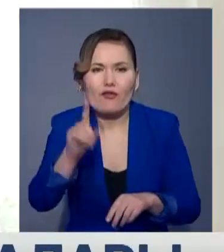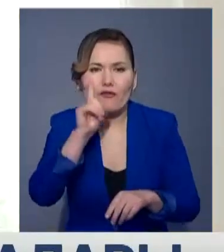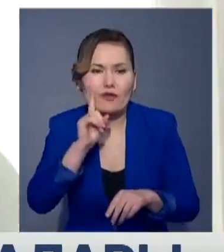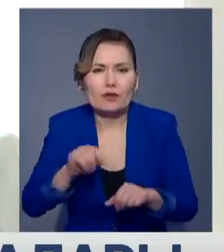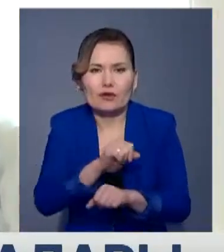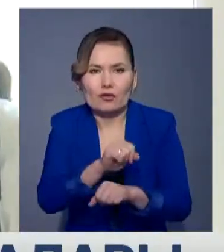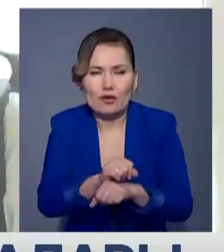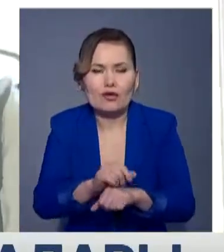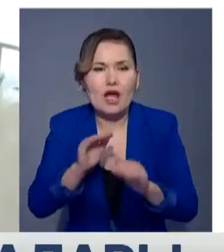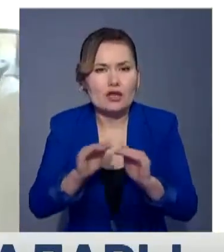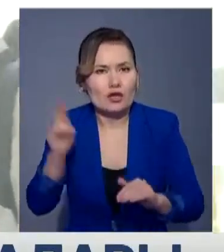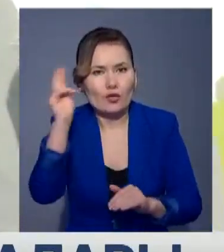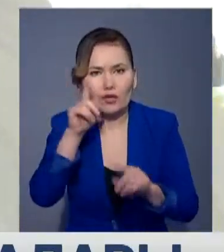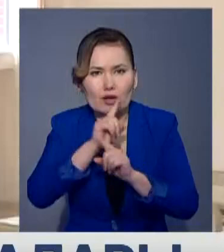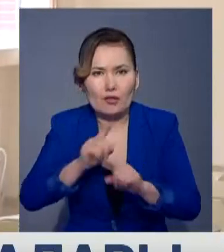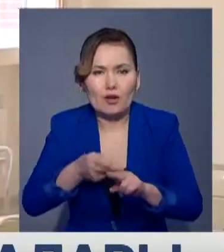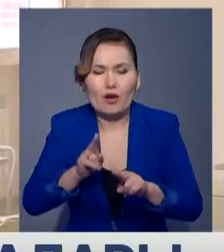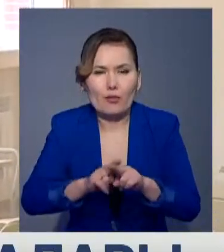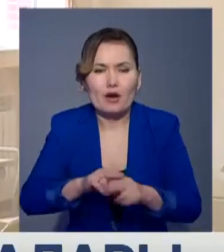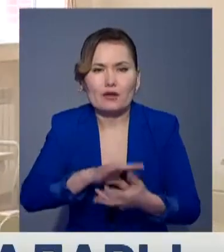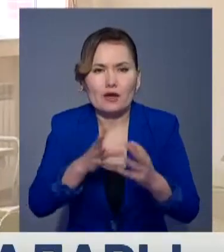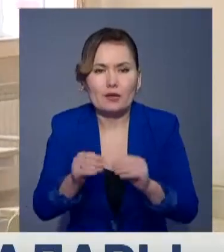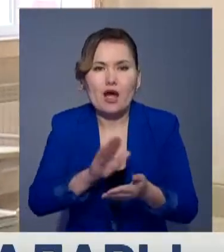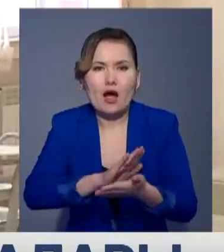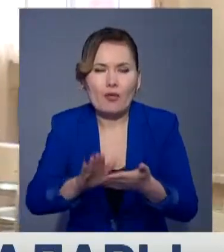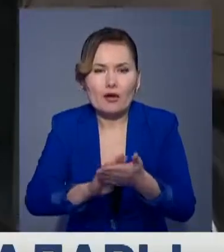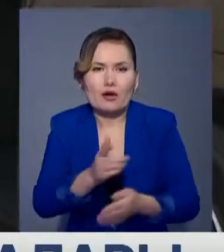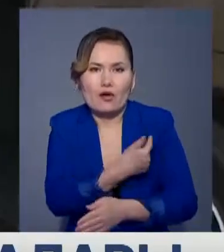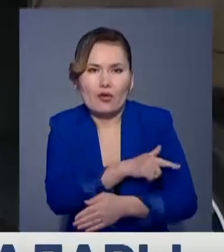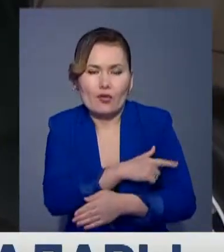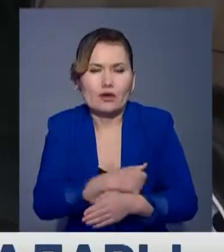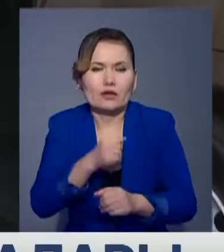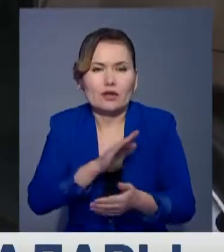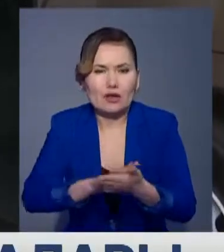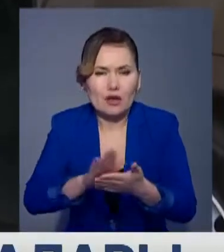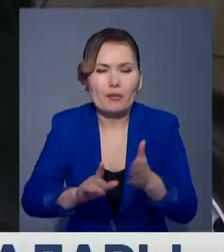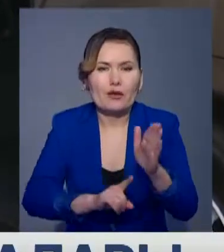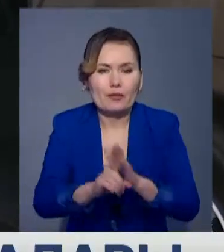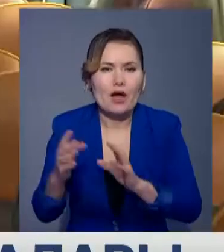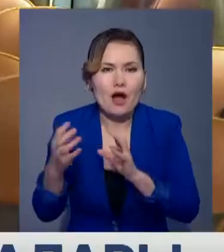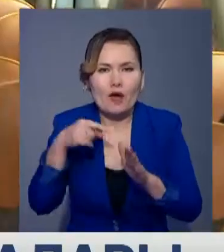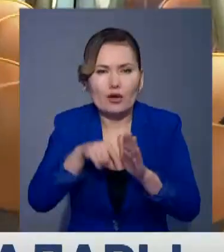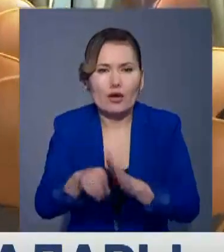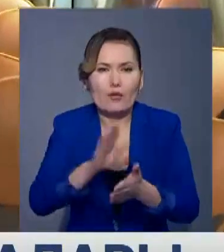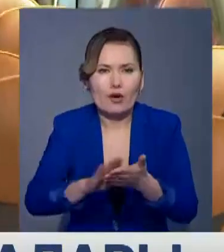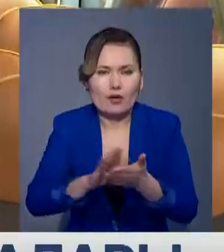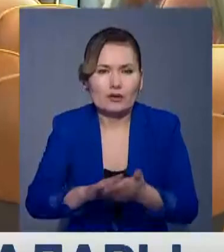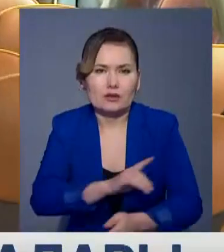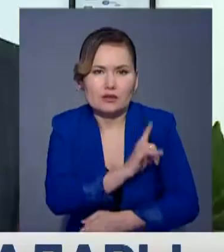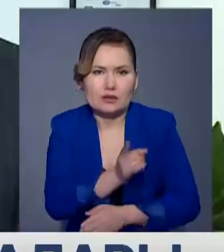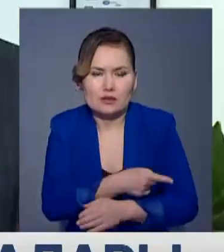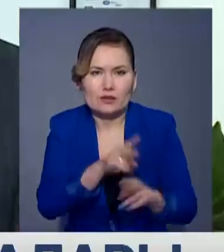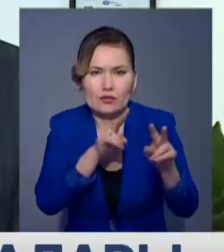jarialandı. Osı merzimge deyin bul ğimaratlar dezinfekciyadan ötüwi tiyis. Qoğamdıq kölikte de saqtanu şaraları qolğa